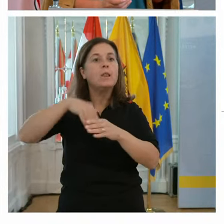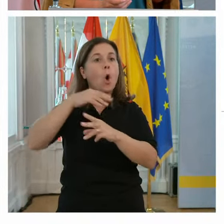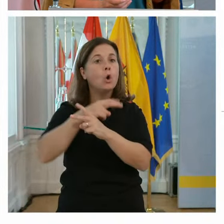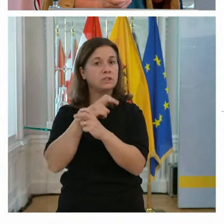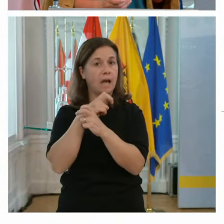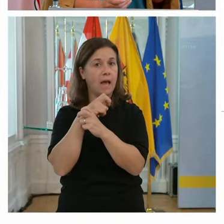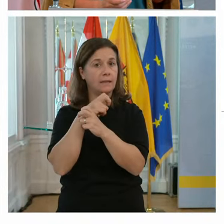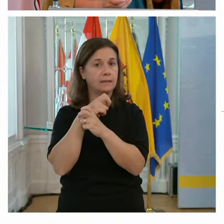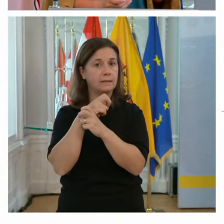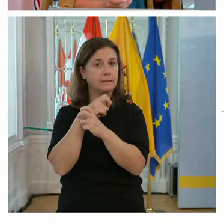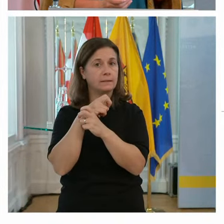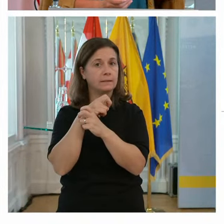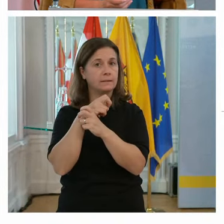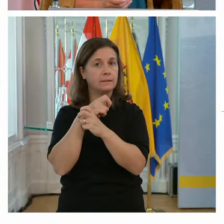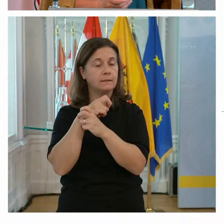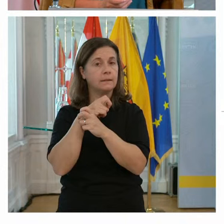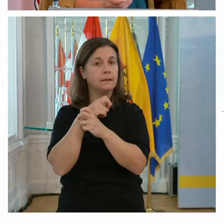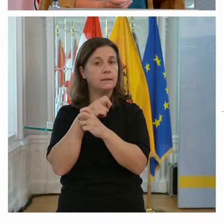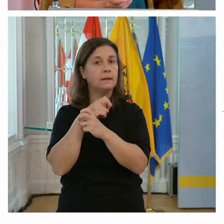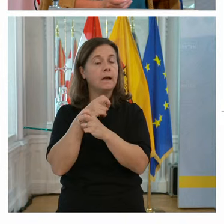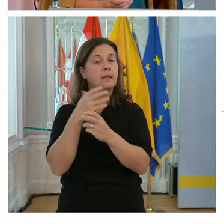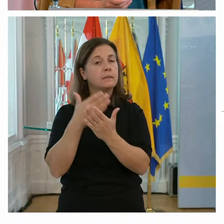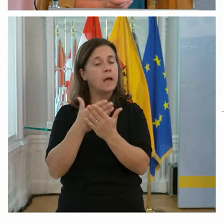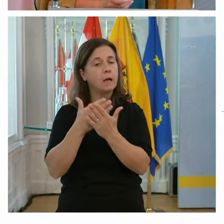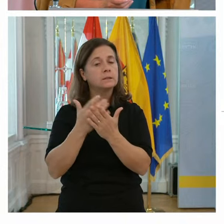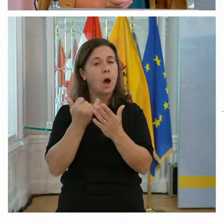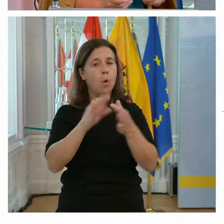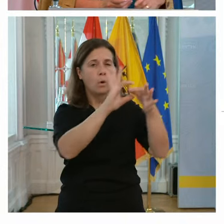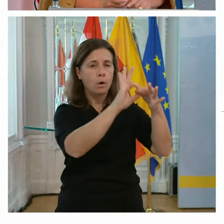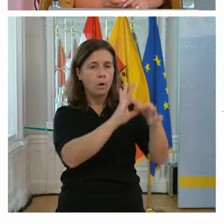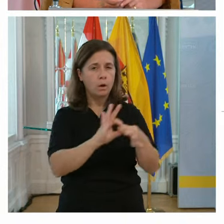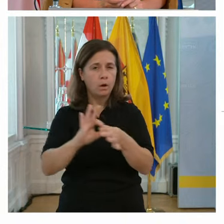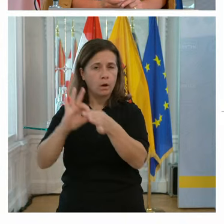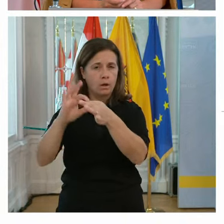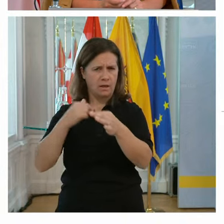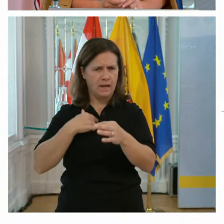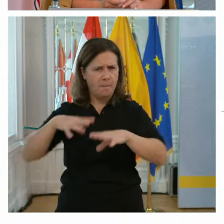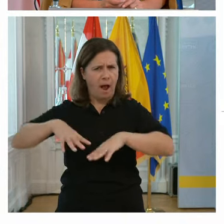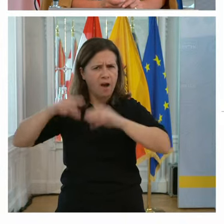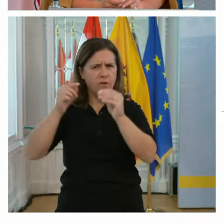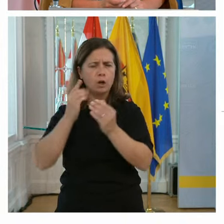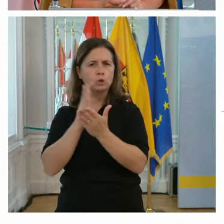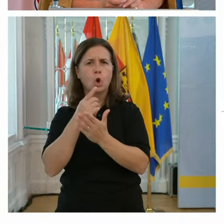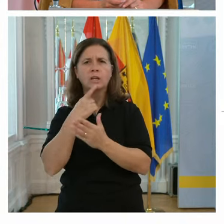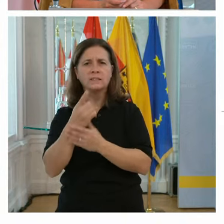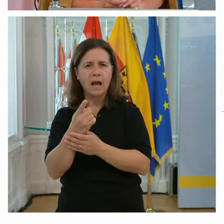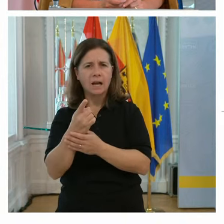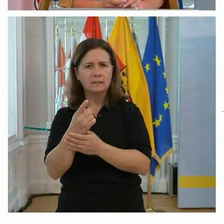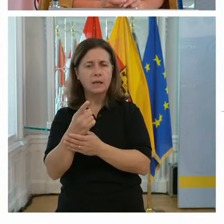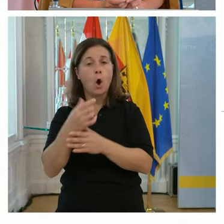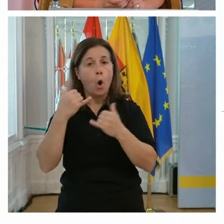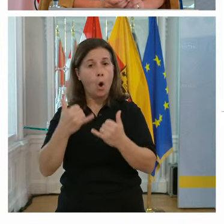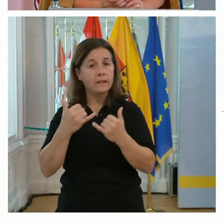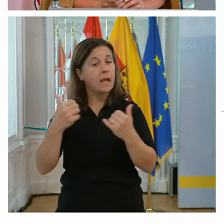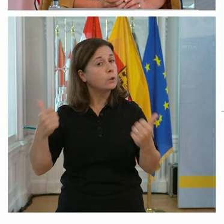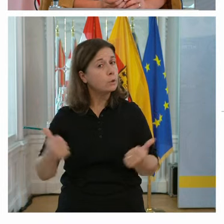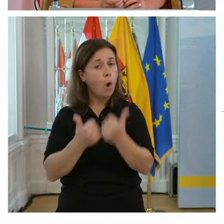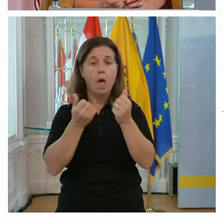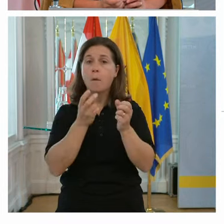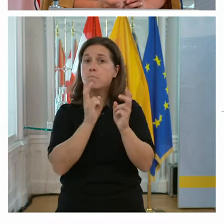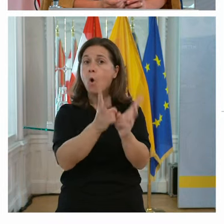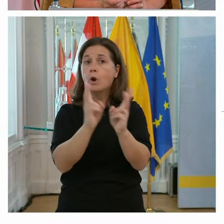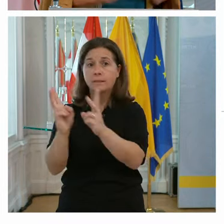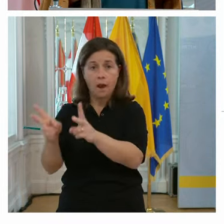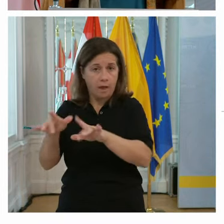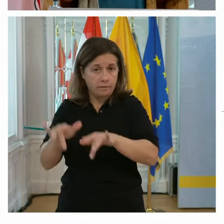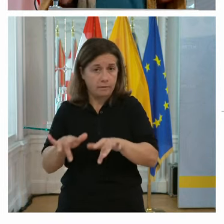Österreich. Und das führt mich auch zu dem zu Beginn Gesagten zurück. Wir haben heute tolle Instrumente in der